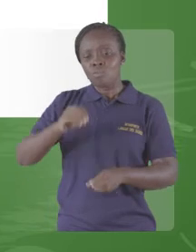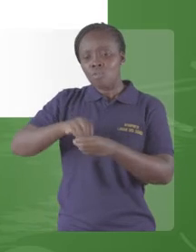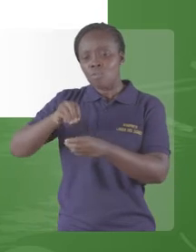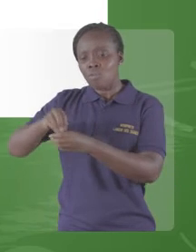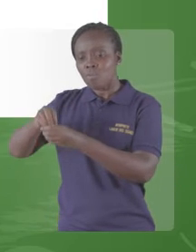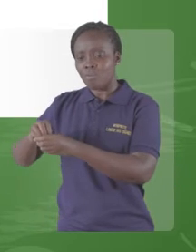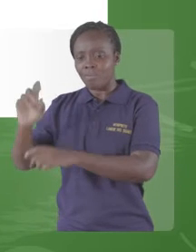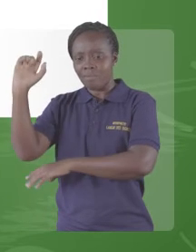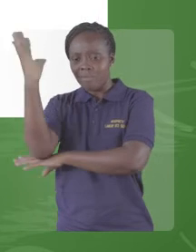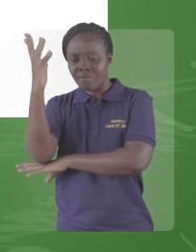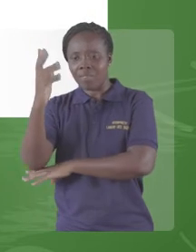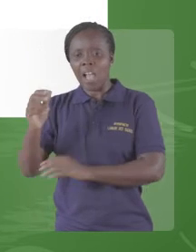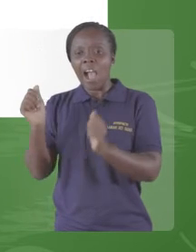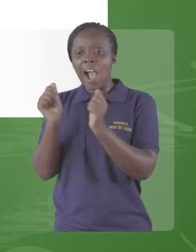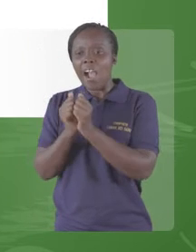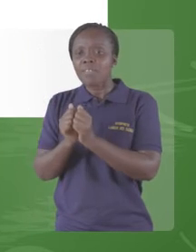ONG,